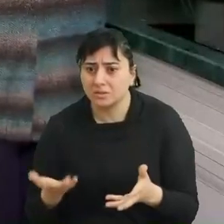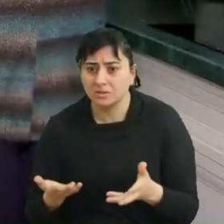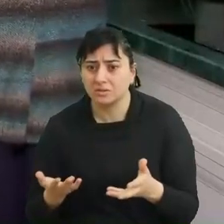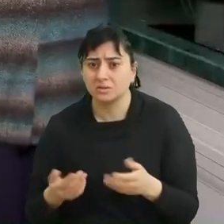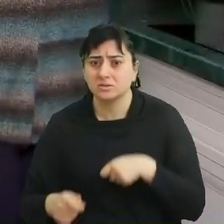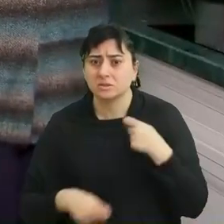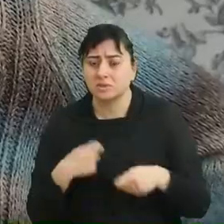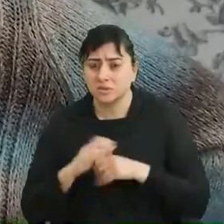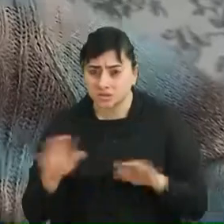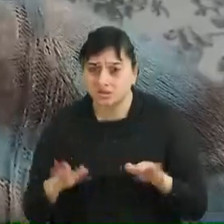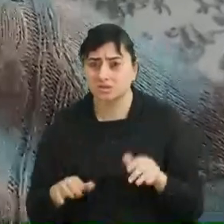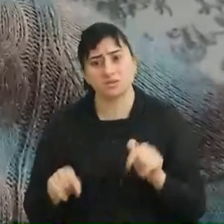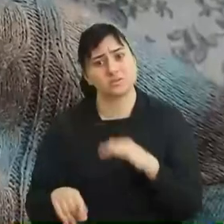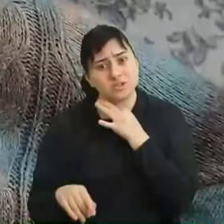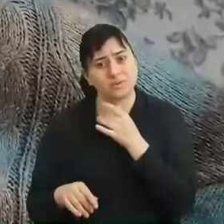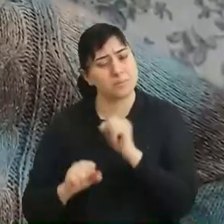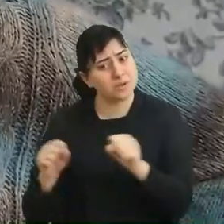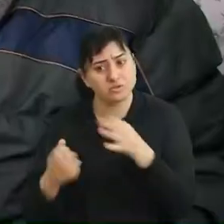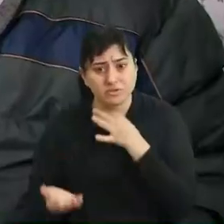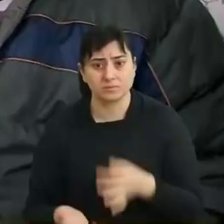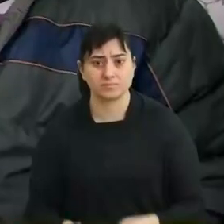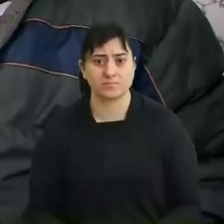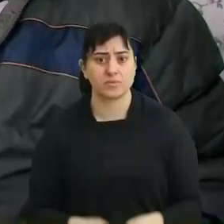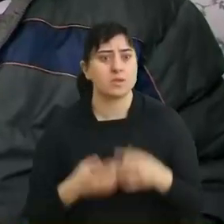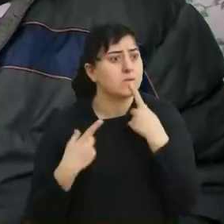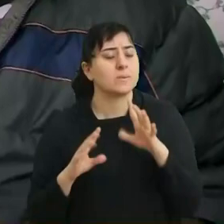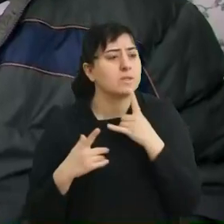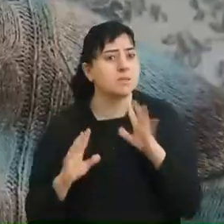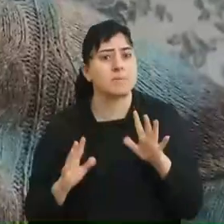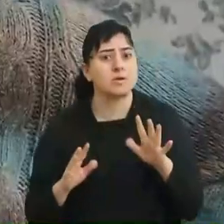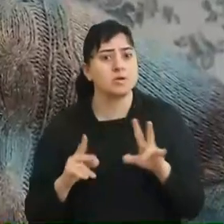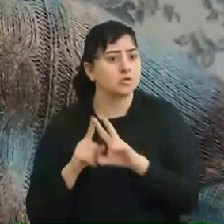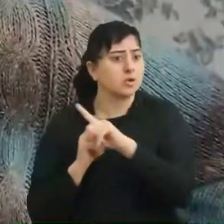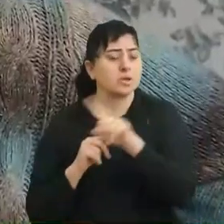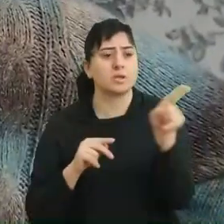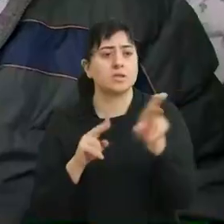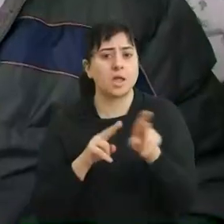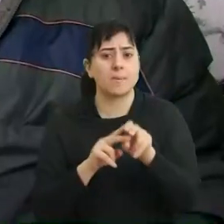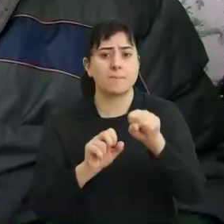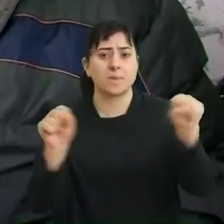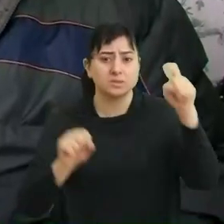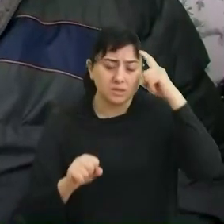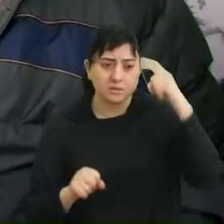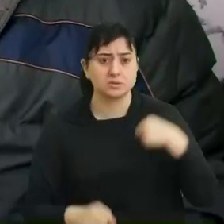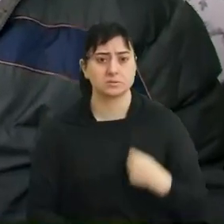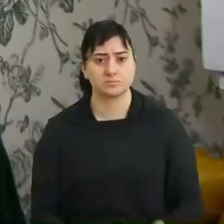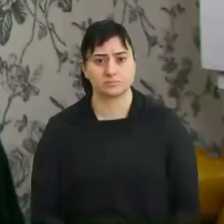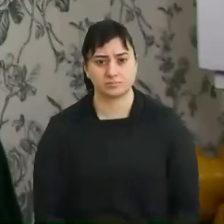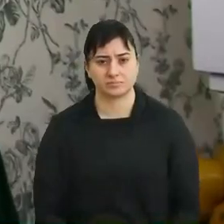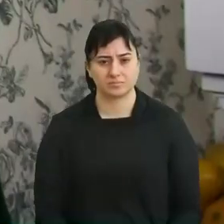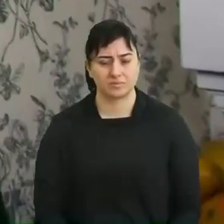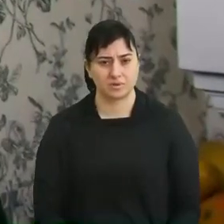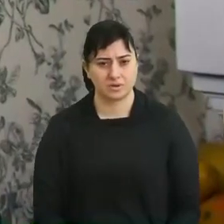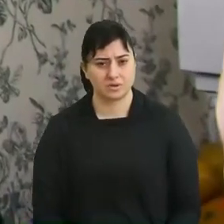ya? Saçmalamayı kesme. Vallahi şimdi seni patlatacağım ben, hadi. Öyle deme, öyle deme. Nurhan Kemal Bey'i patlattı zannediyordum ben.